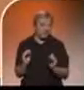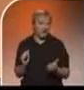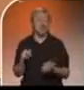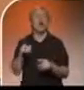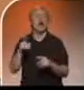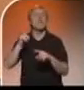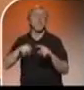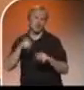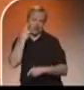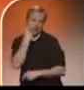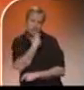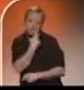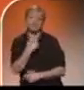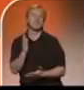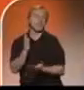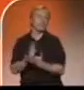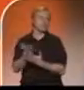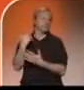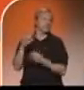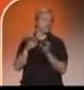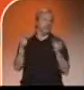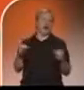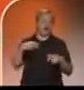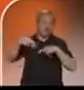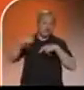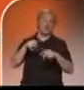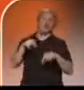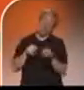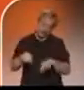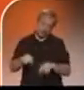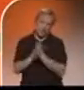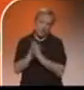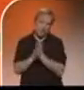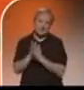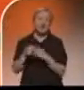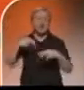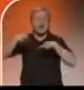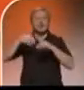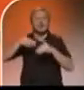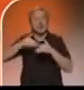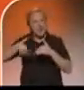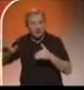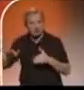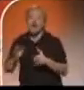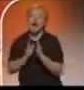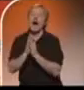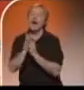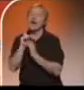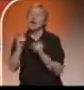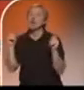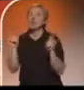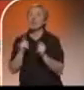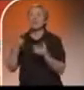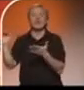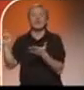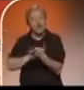Paní doktorko, my už jsme tak trošičku načali náš rozhovor, tak pojďme pokračovat. Možná pro ty, kteří neslyšeli, jenom ve stručnosti zmiňte ty